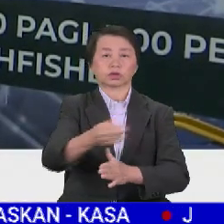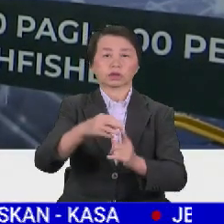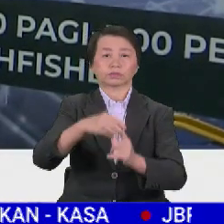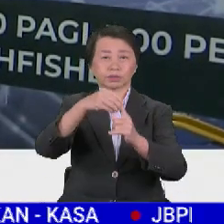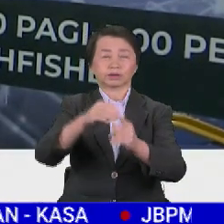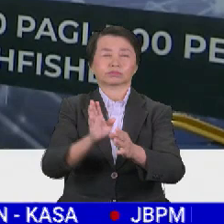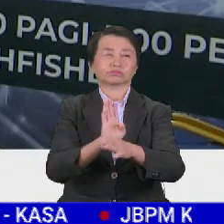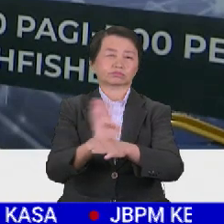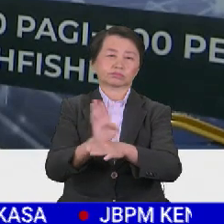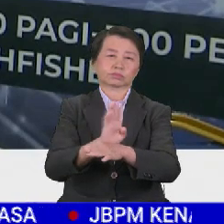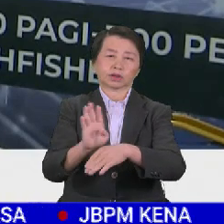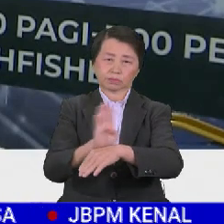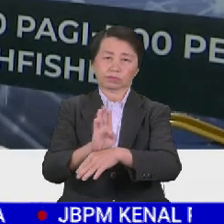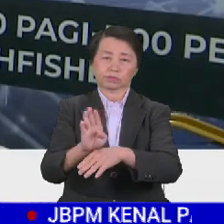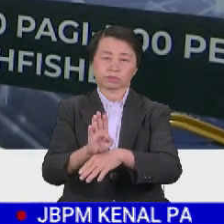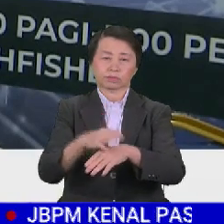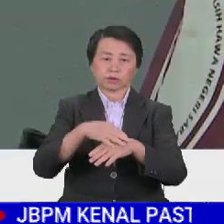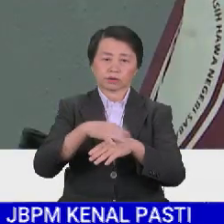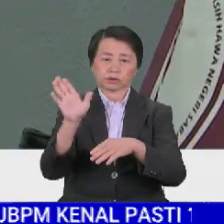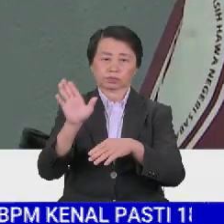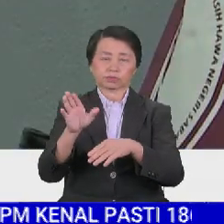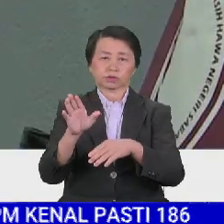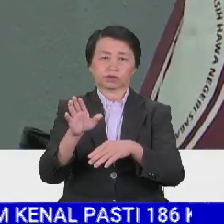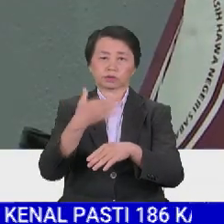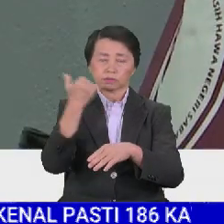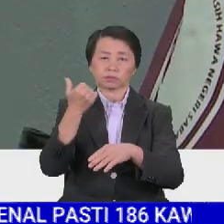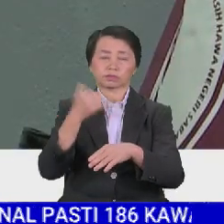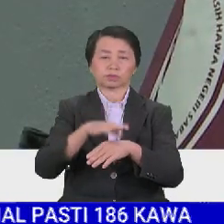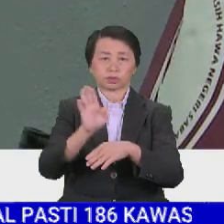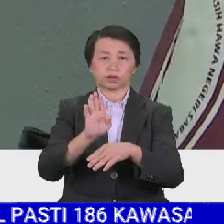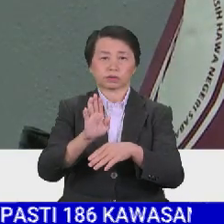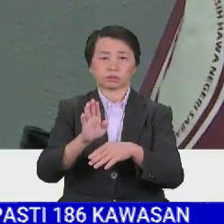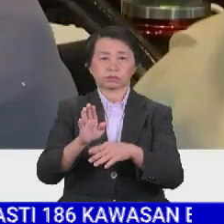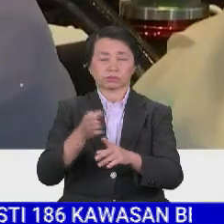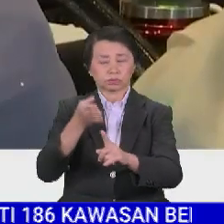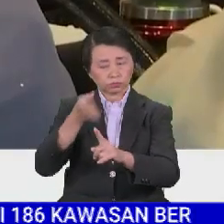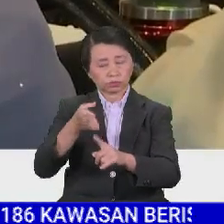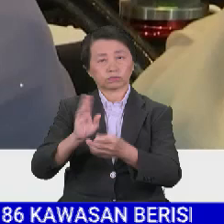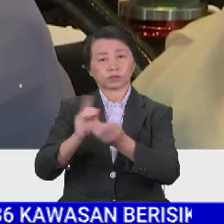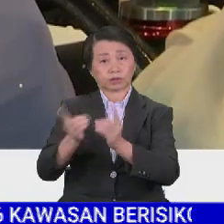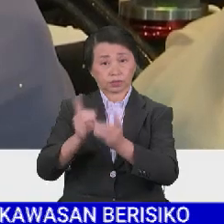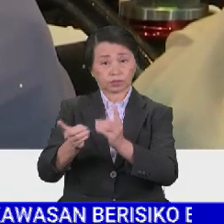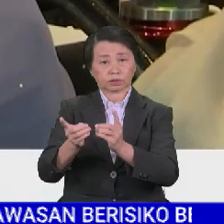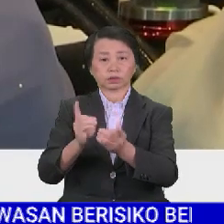bidang perniagaan yang lebih berasaskan digital.